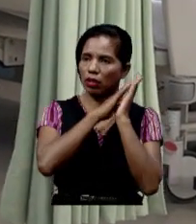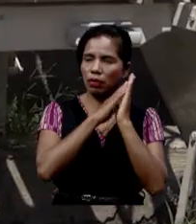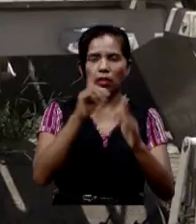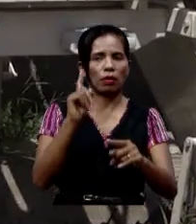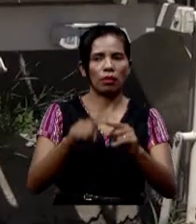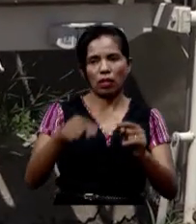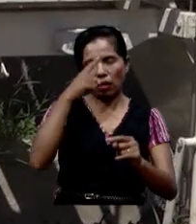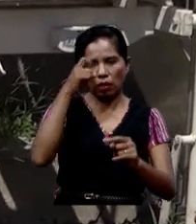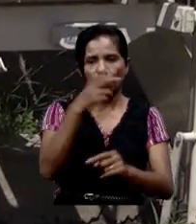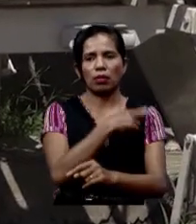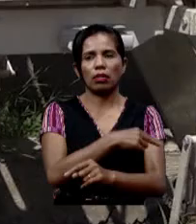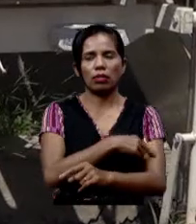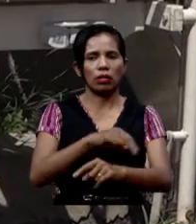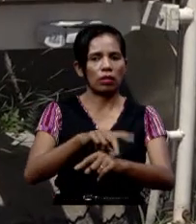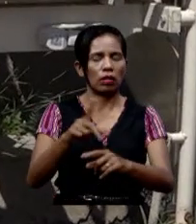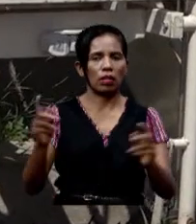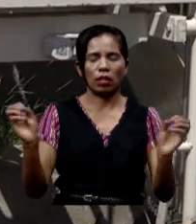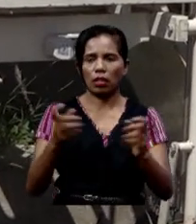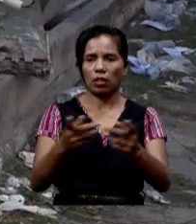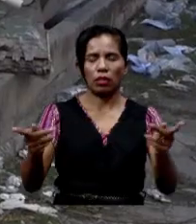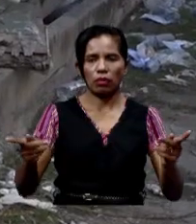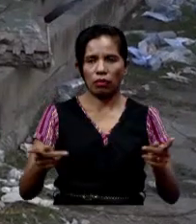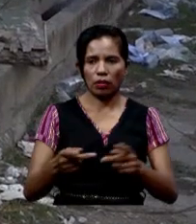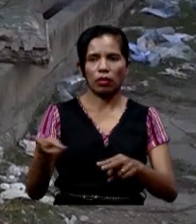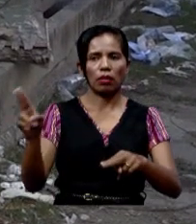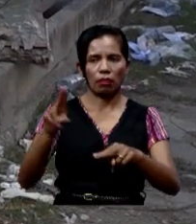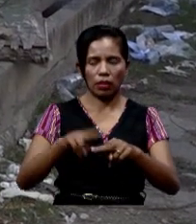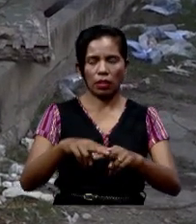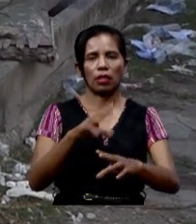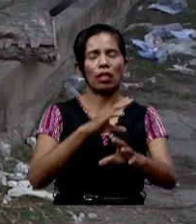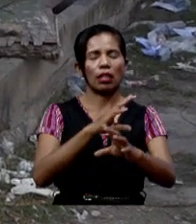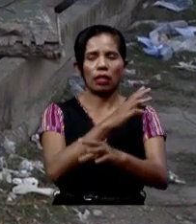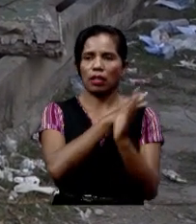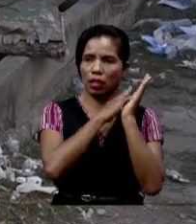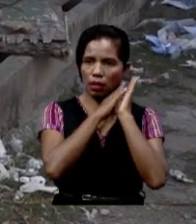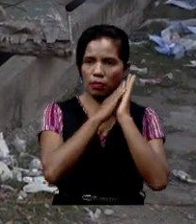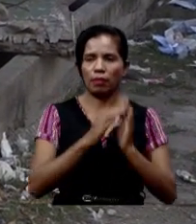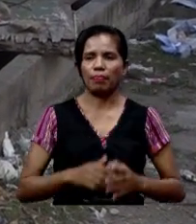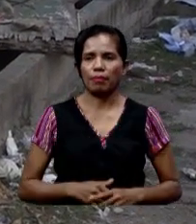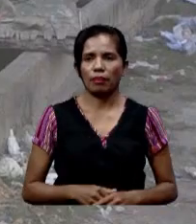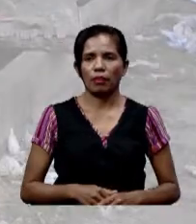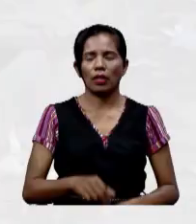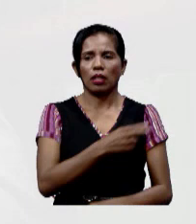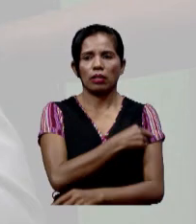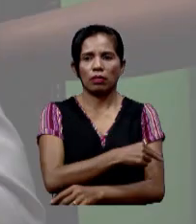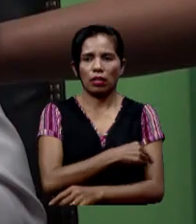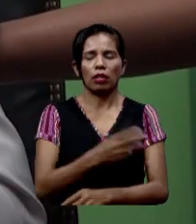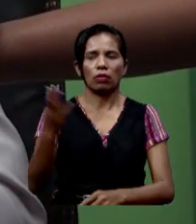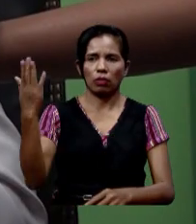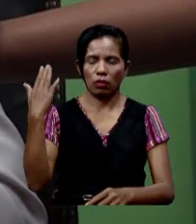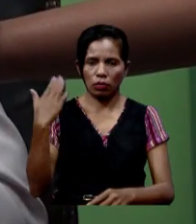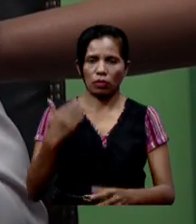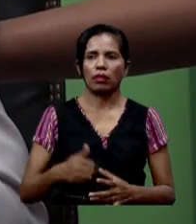bele tamba y hospital nacional la iha una espasu atu aumenta tan kama. Hospital nene desde uluk mai